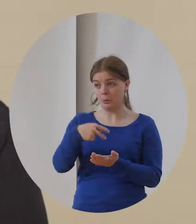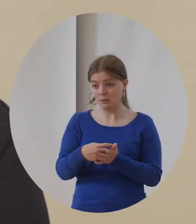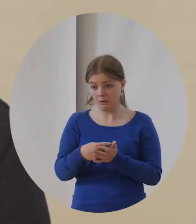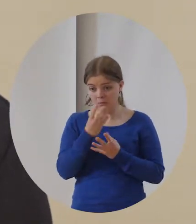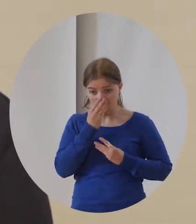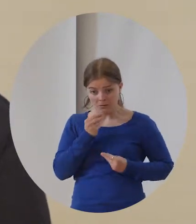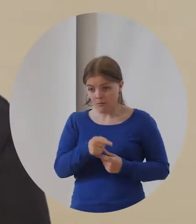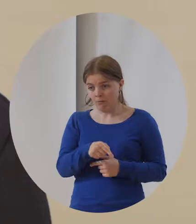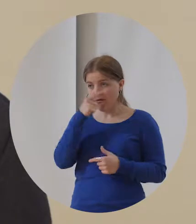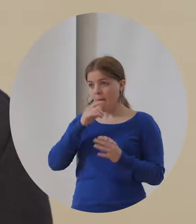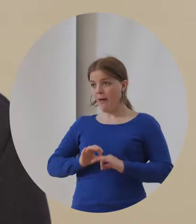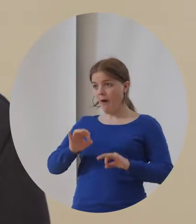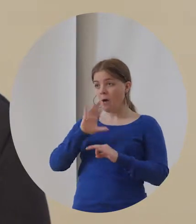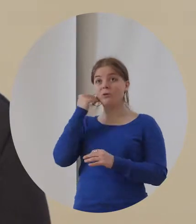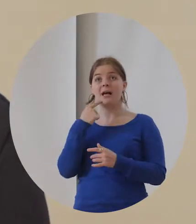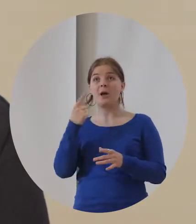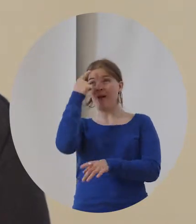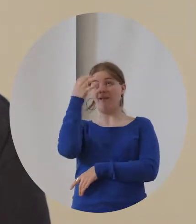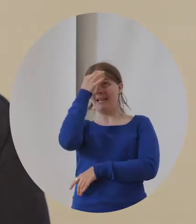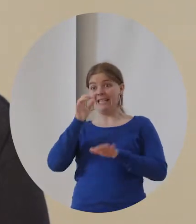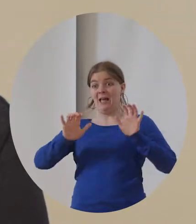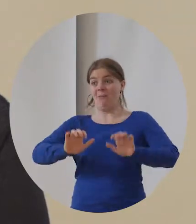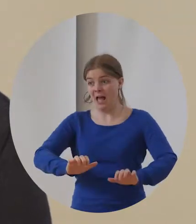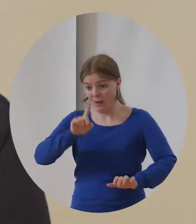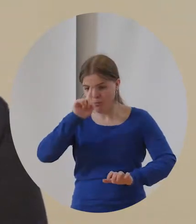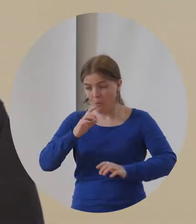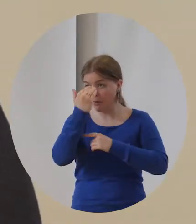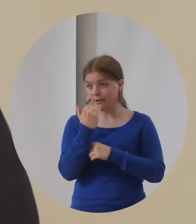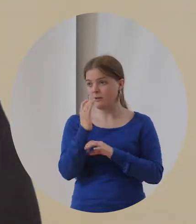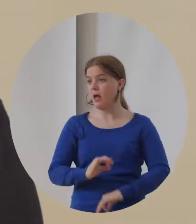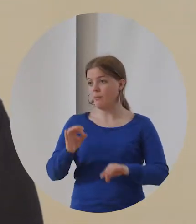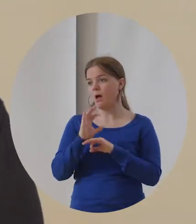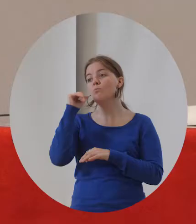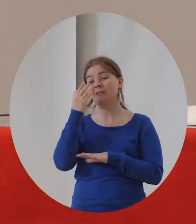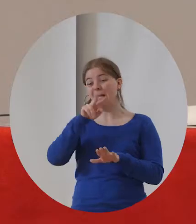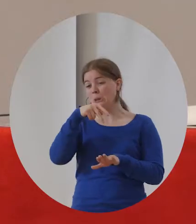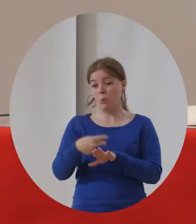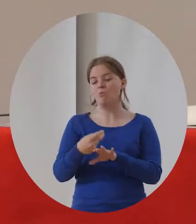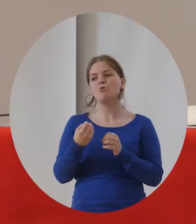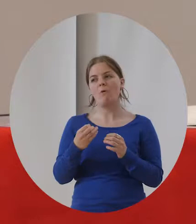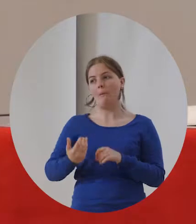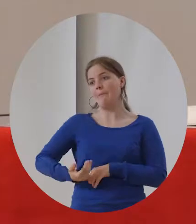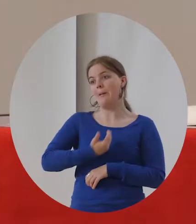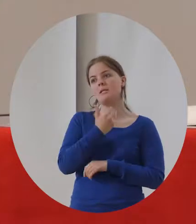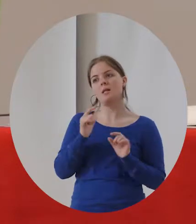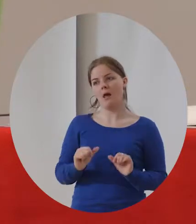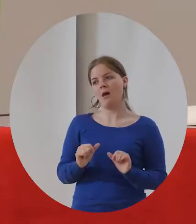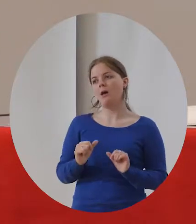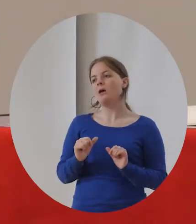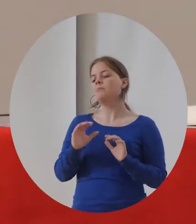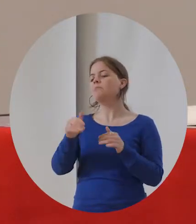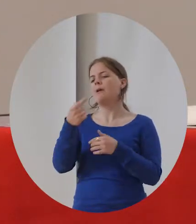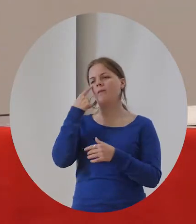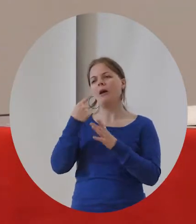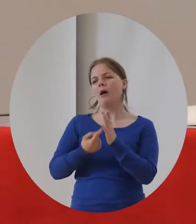l'enfant ne va pas avoir le réflexe de mettre les mains pour chuter. Donc avec des blessures assez importantes, et ça on y reviendra sur les réflexes,